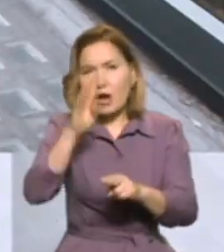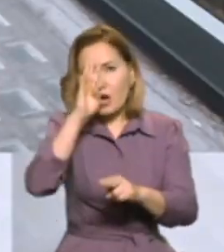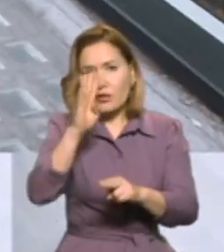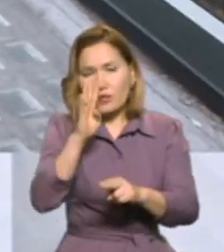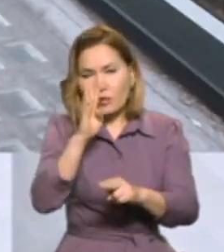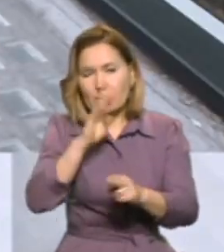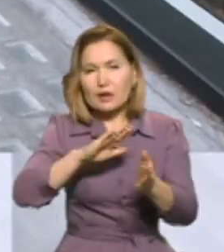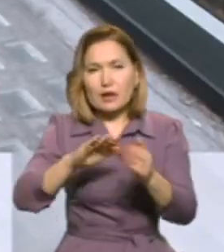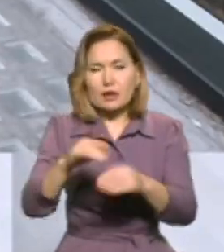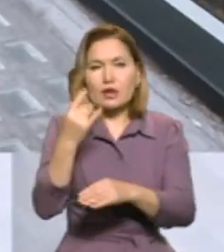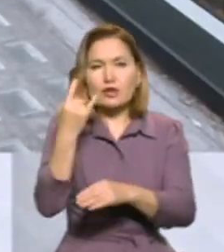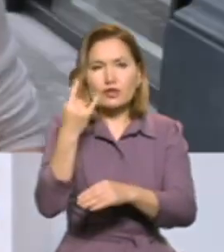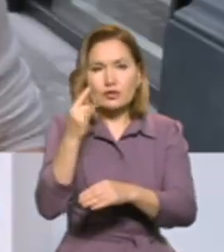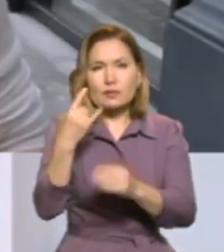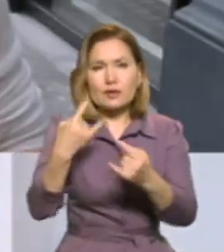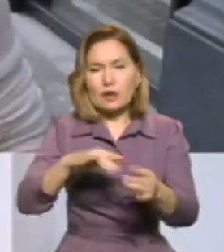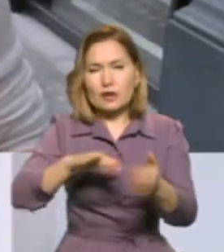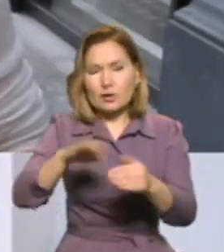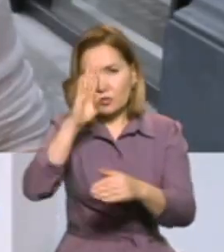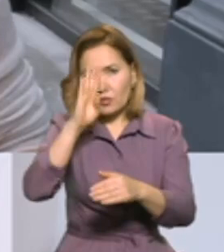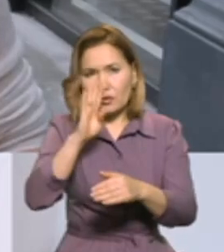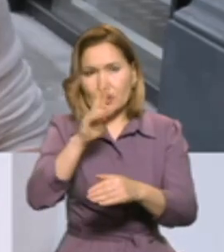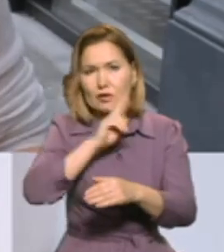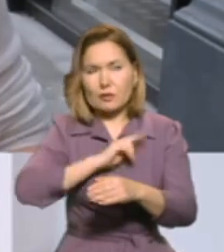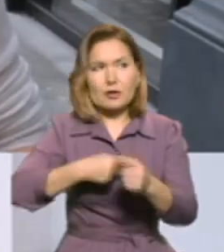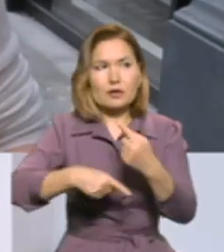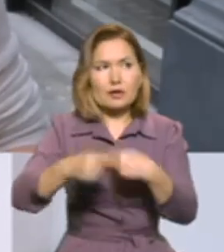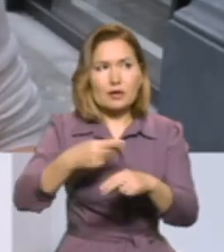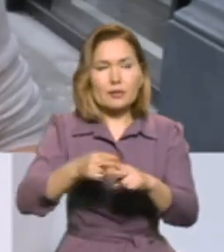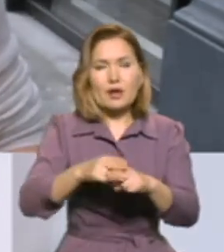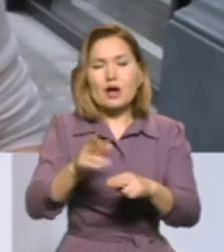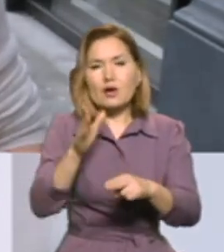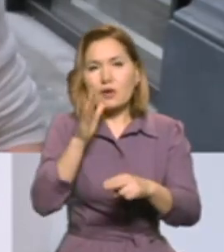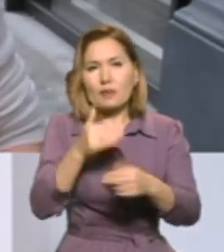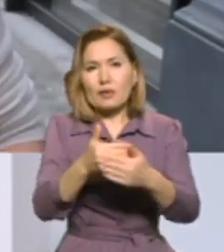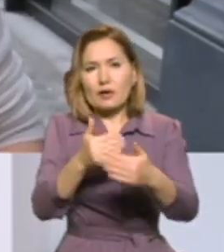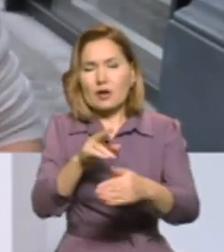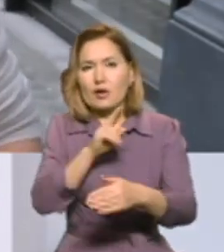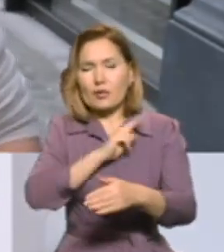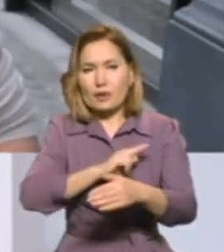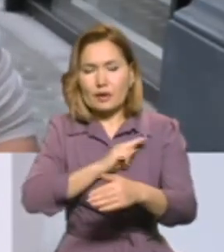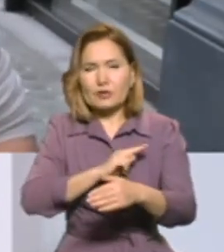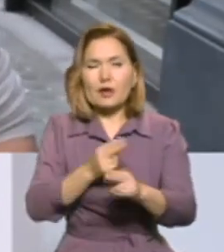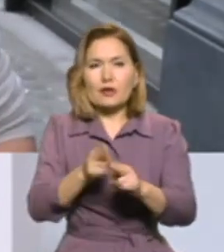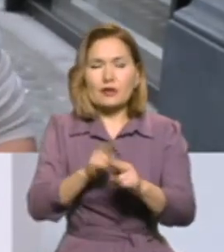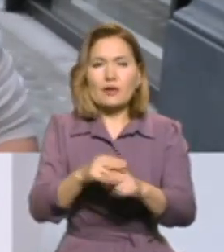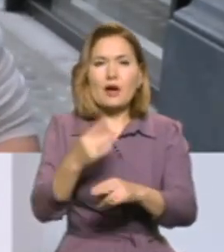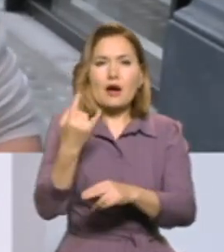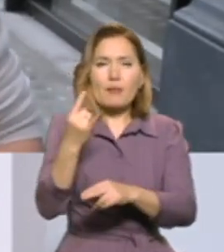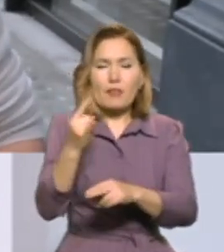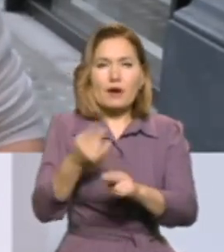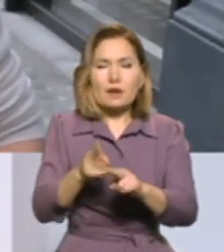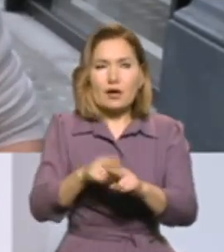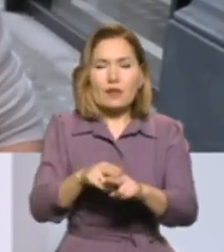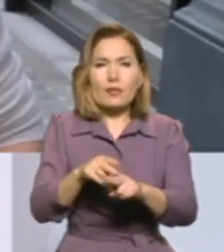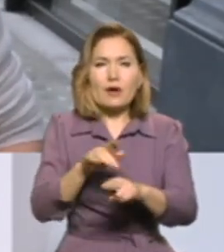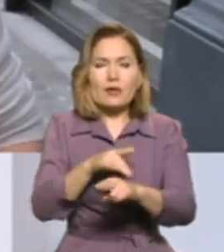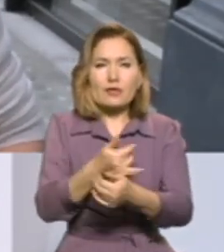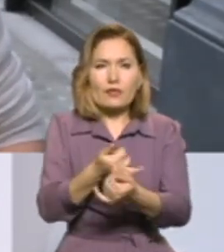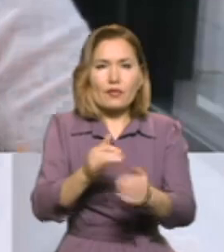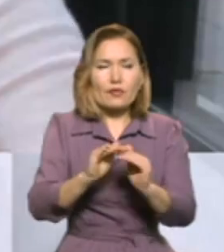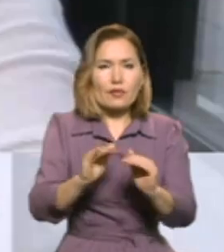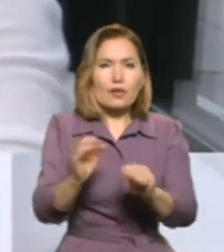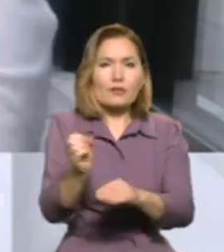жұмысқа қайта оралғандарын айтады. Уақытынан бұрын жұмысқа қосылдық. Балаға күтуші жалдау немесе балабақшаға беру өте